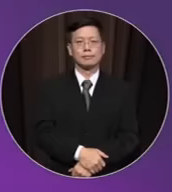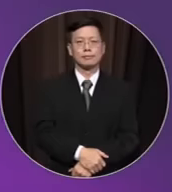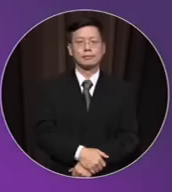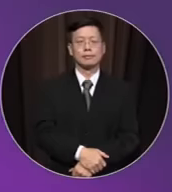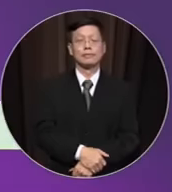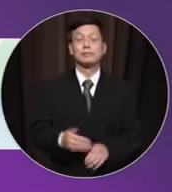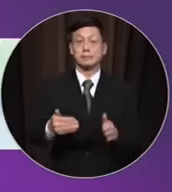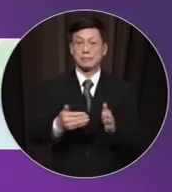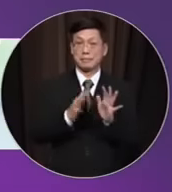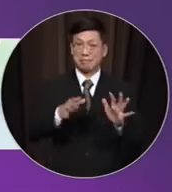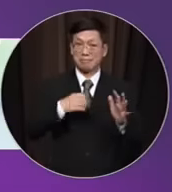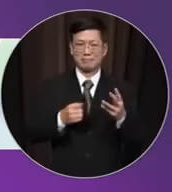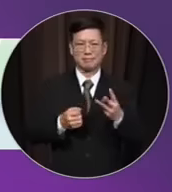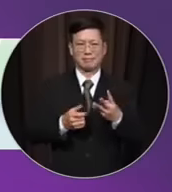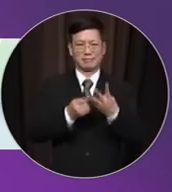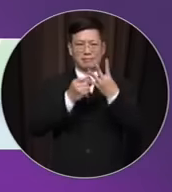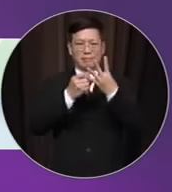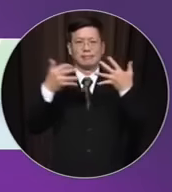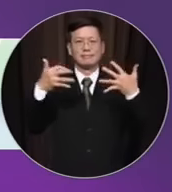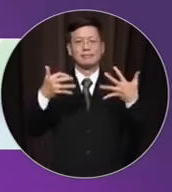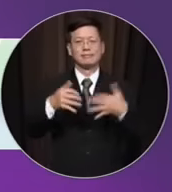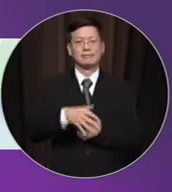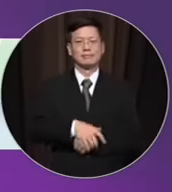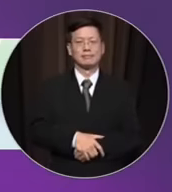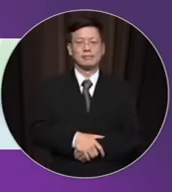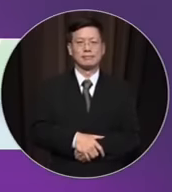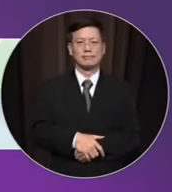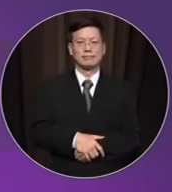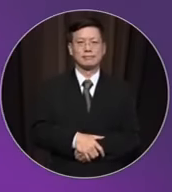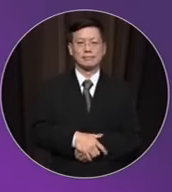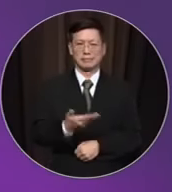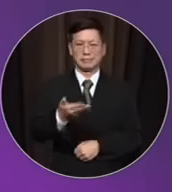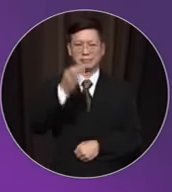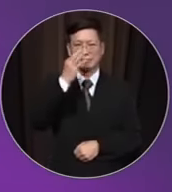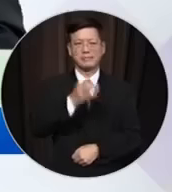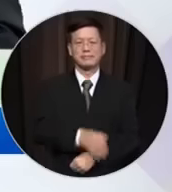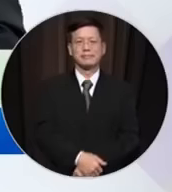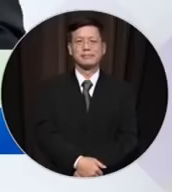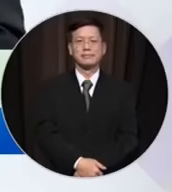好的，我们已经进入了第四题公民联署提问，请看。